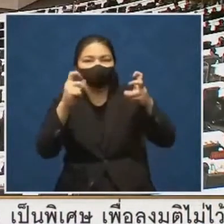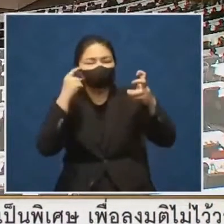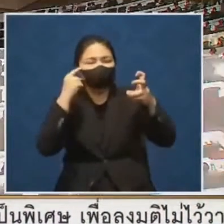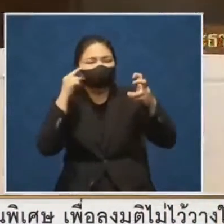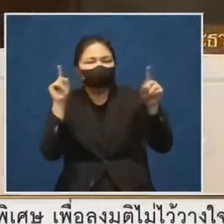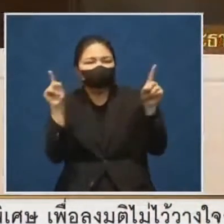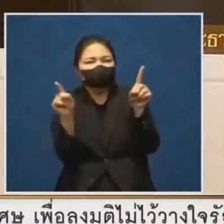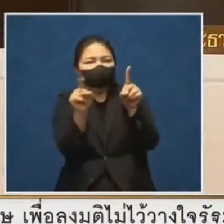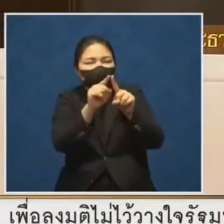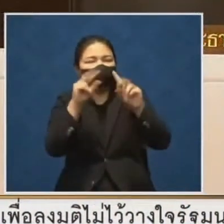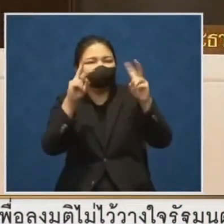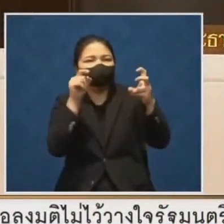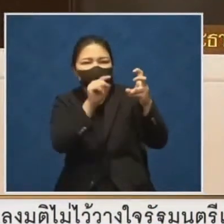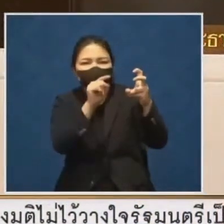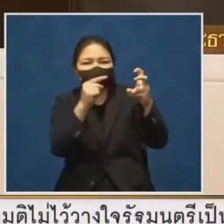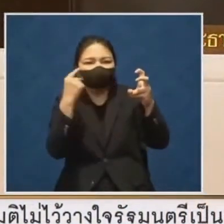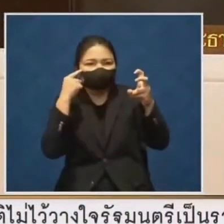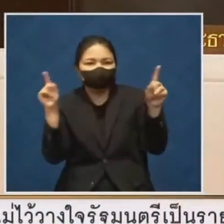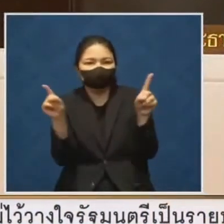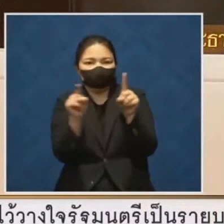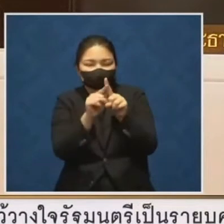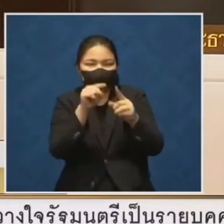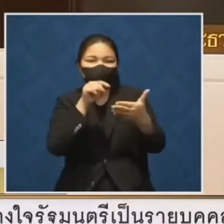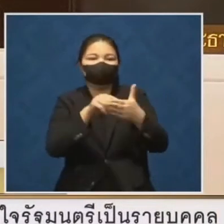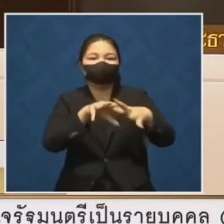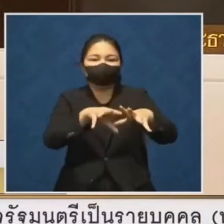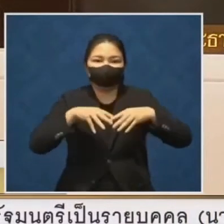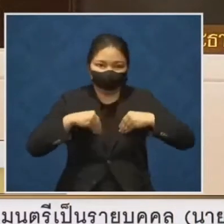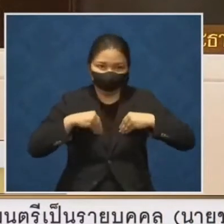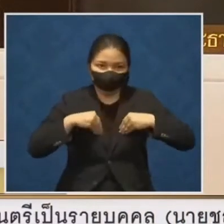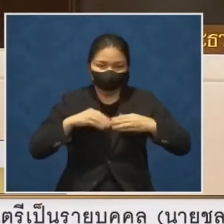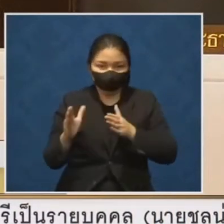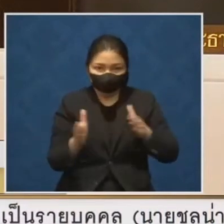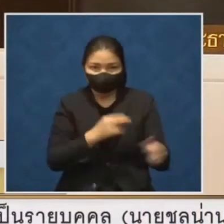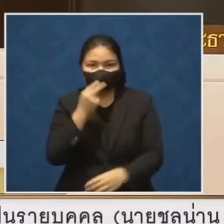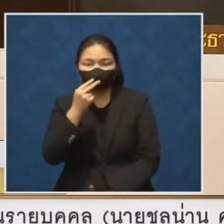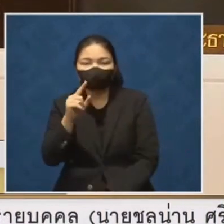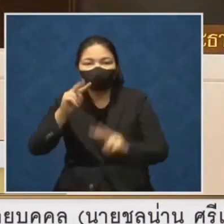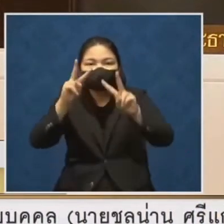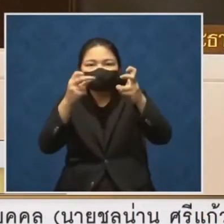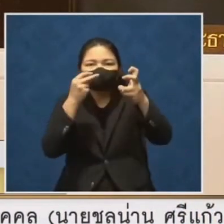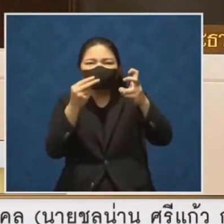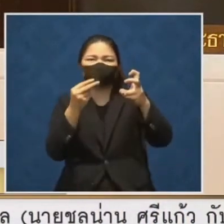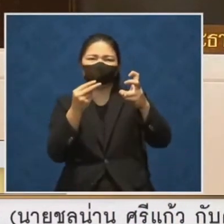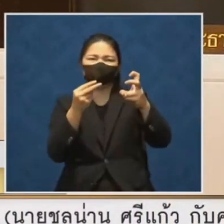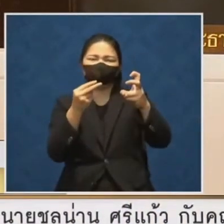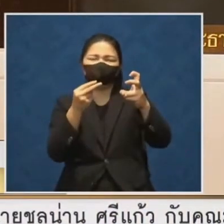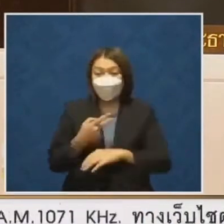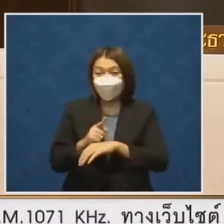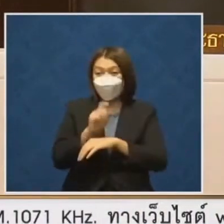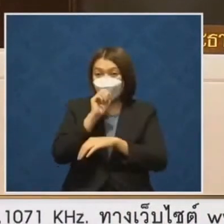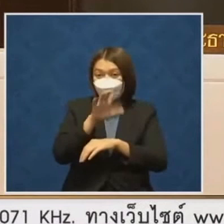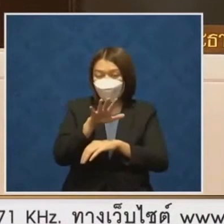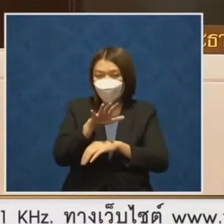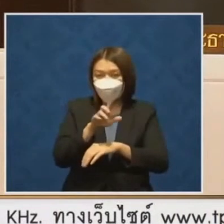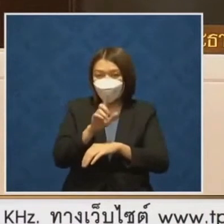ต่ทีนี้เนี่ยความน่าสนใจคือพลเอกประยุทธ์รอบนี้เขาไม่ได้อยู่กับพลังประชารัฐแล้วนะคือโดยสถานะแม้ว่าจะเป็นนายกอยู่แต่ในท